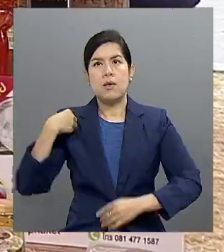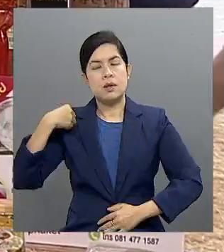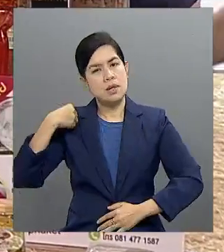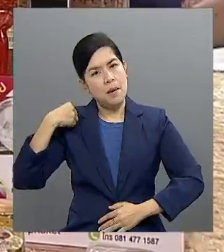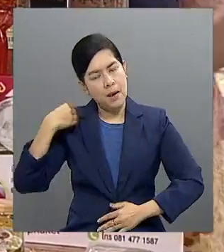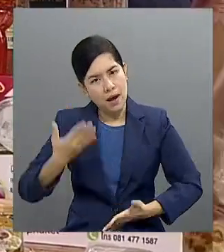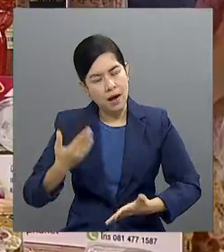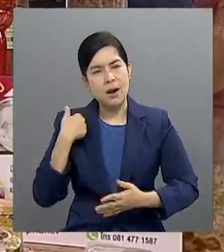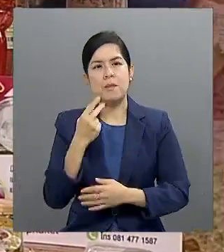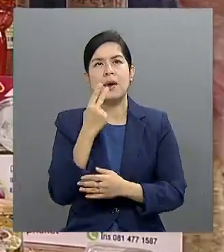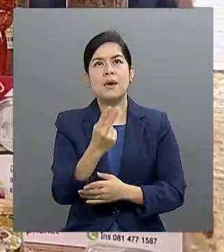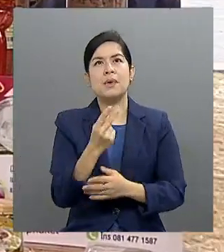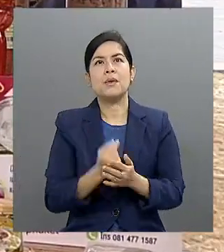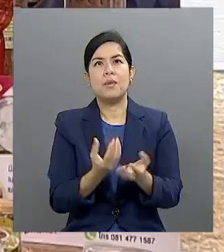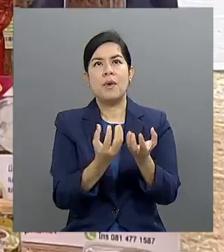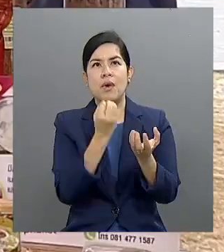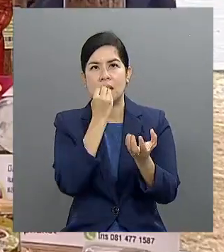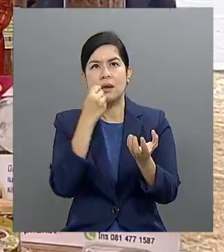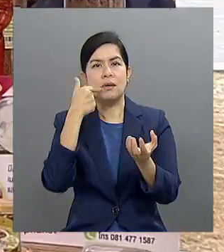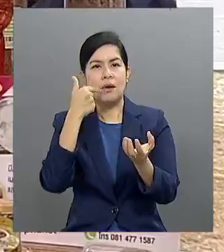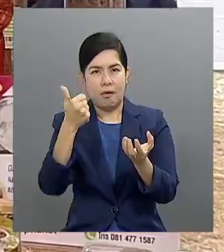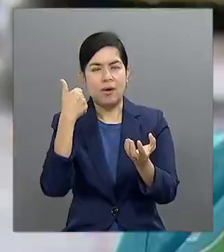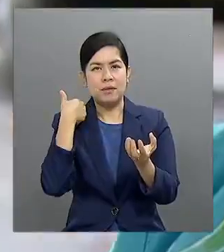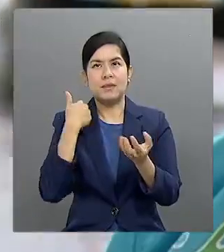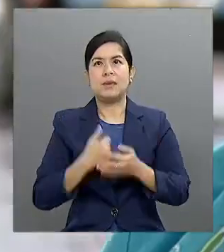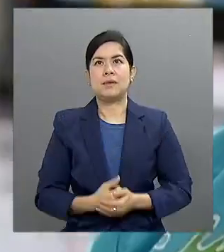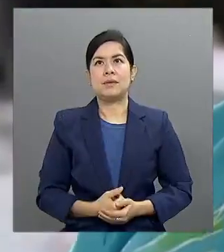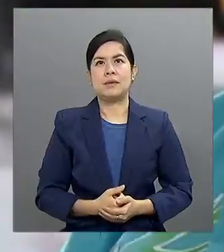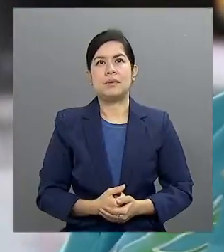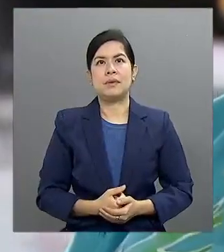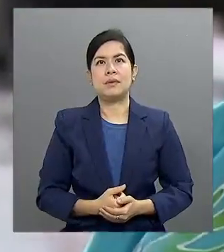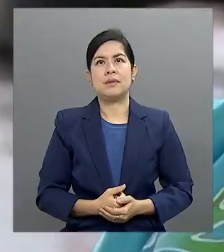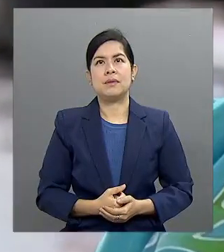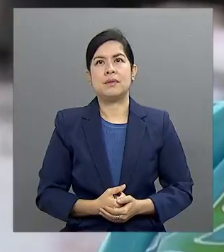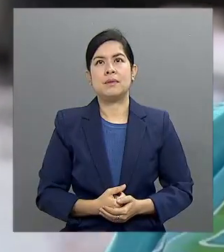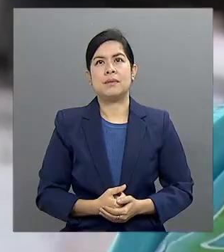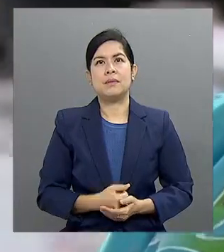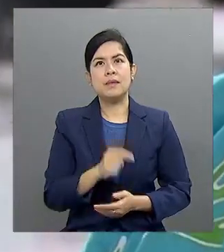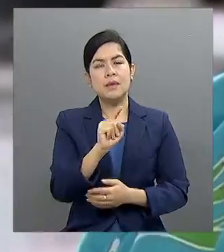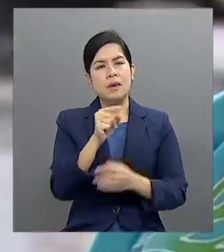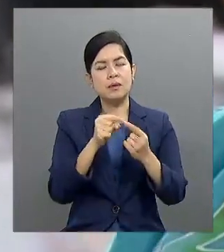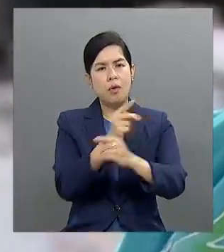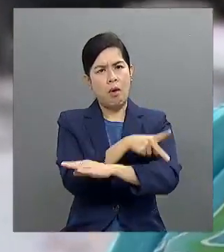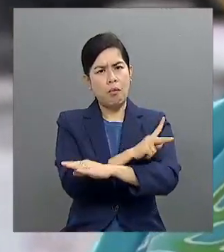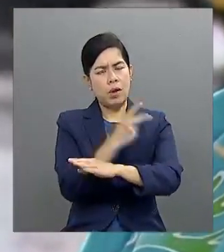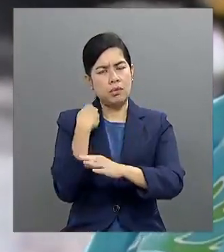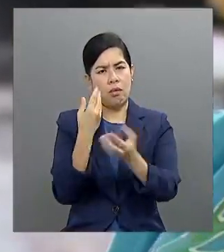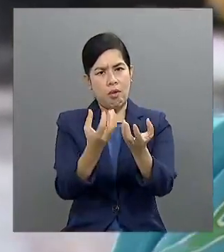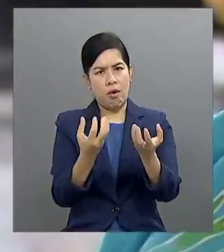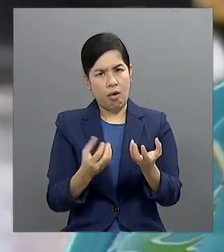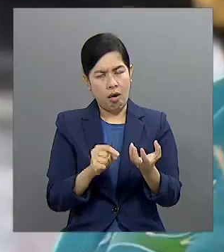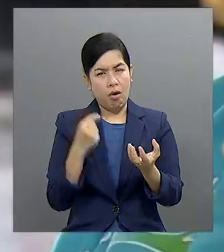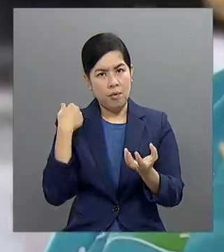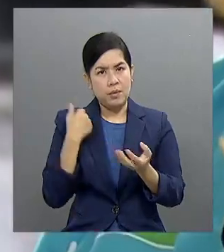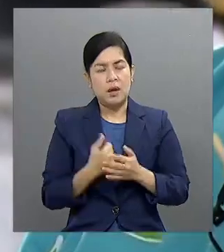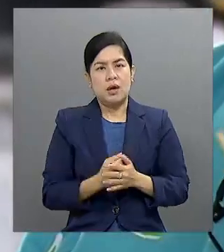าย่อยก็คืออร่อยนั่นเองนะคะ อร่อย อร่อยนะคะที่ภูเก็ตอุ๊ยต้องบอกว่ายิ่งอยู่ยิ่งอยากติดเกาะ